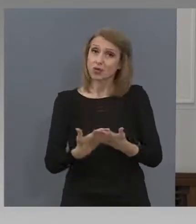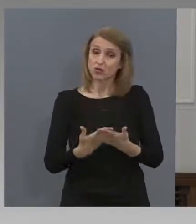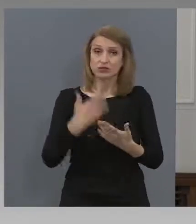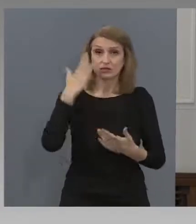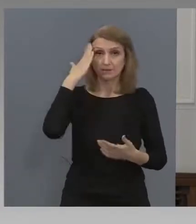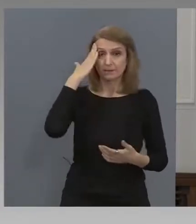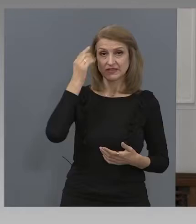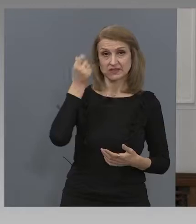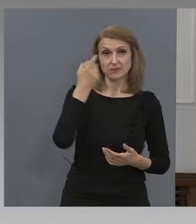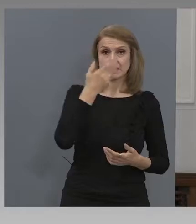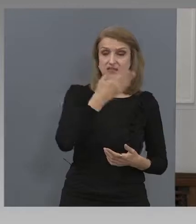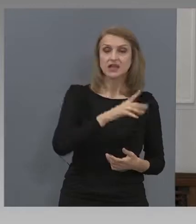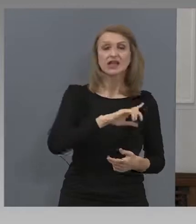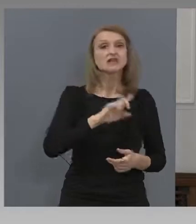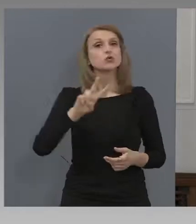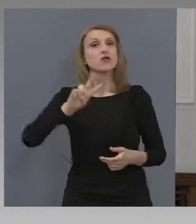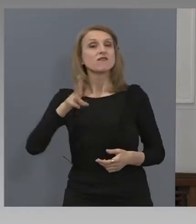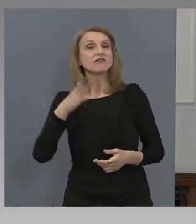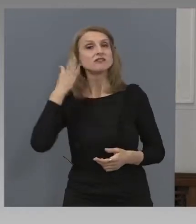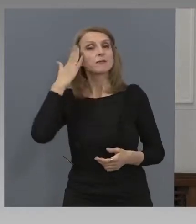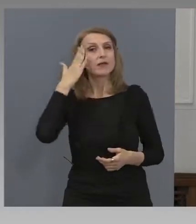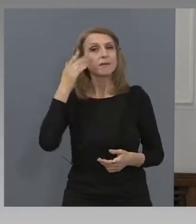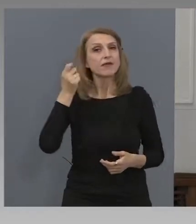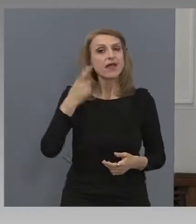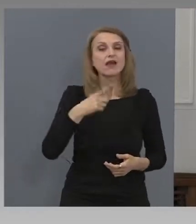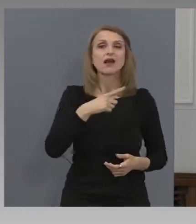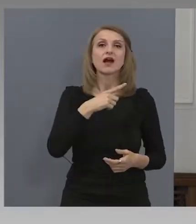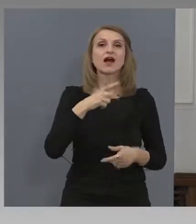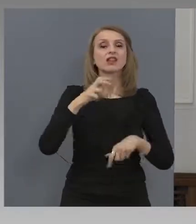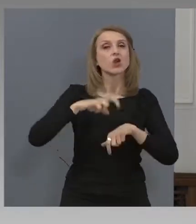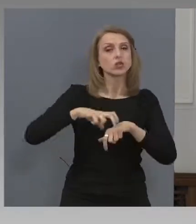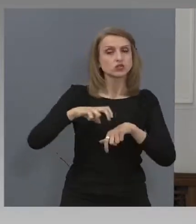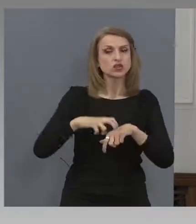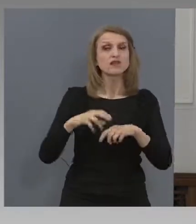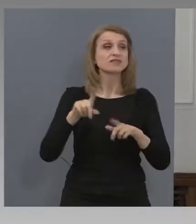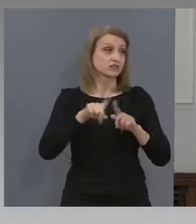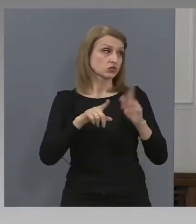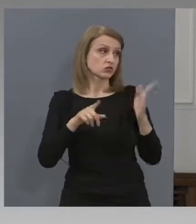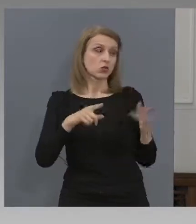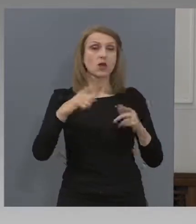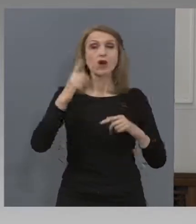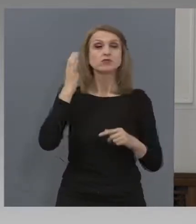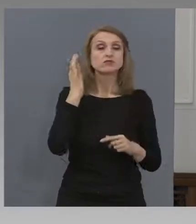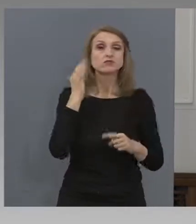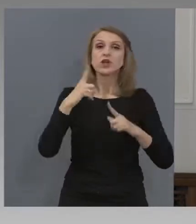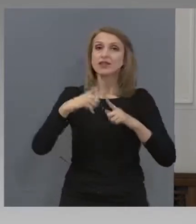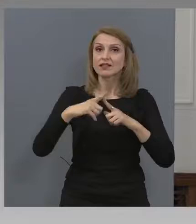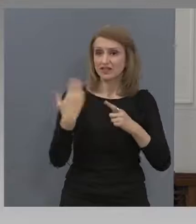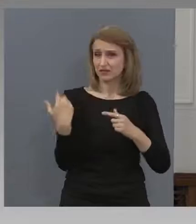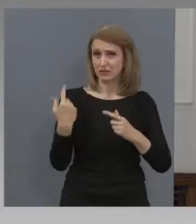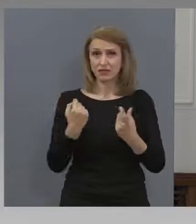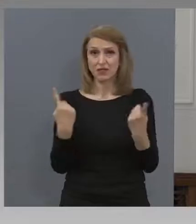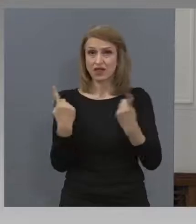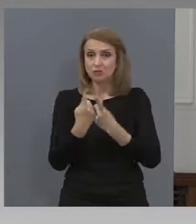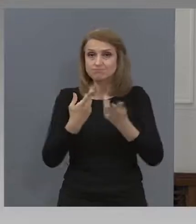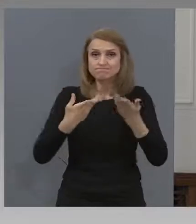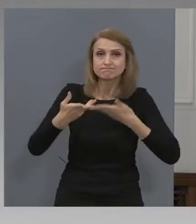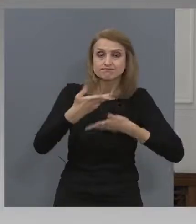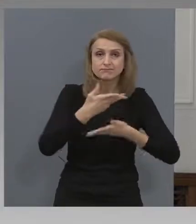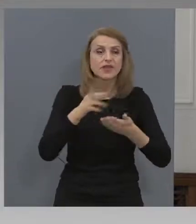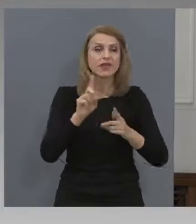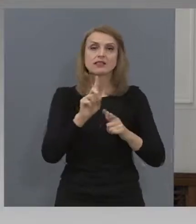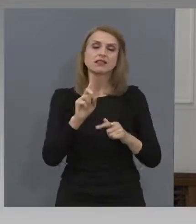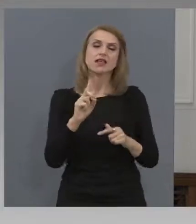вице-премиера Дончев, и на госпожа Танева, че на току-що приключилата среща не само се обединихме